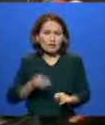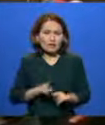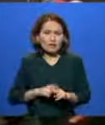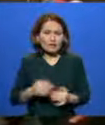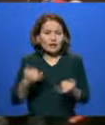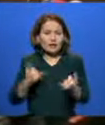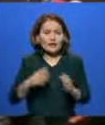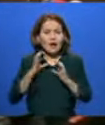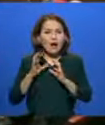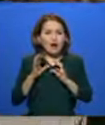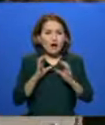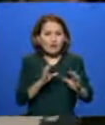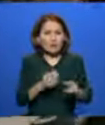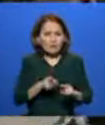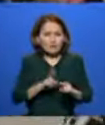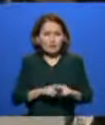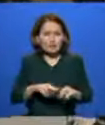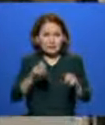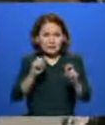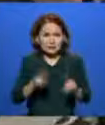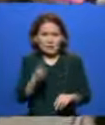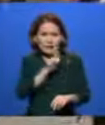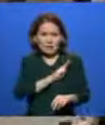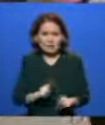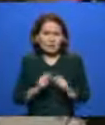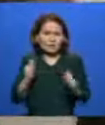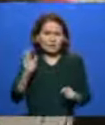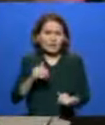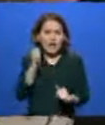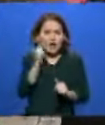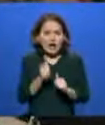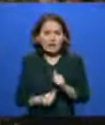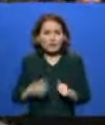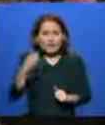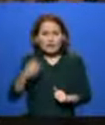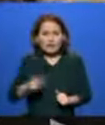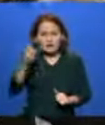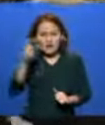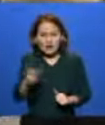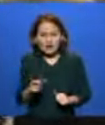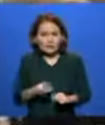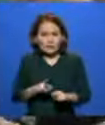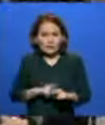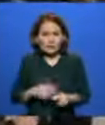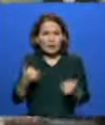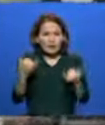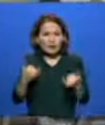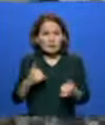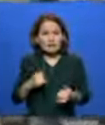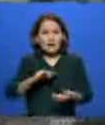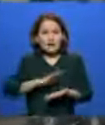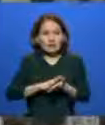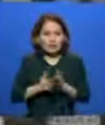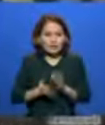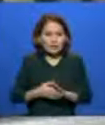арасында қатынайтын автобустар желісі құрылады. Ең бастысы әрбір французға тиесілі әлеуметтік көмек өзгеріссіз қалады. Әлемдік дағдарысқа